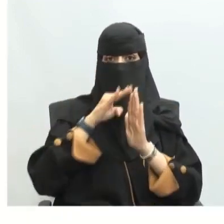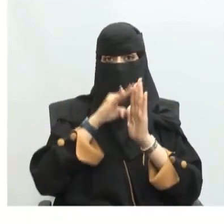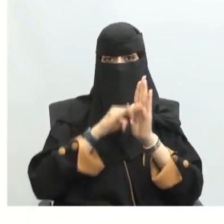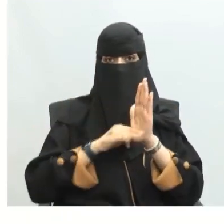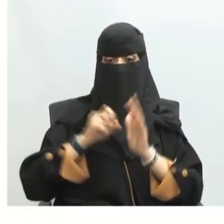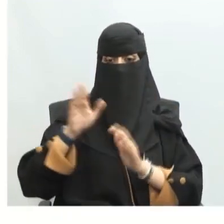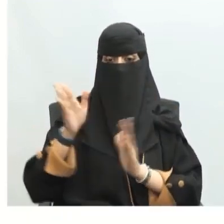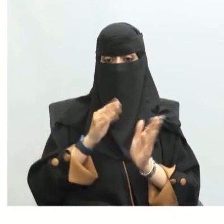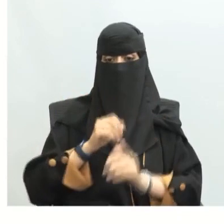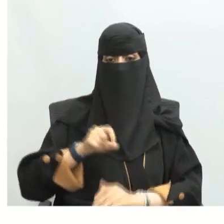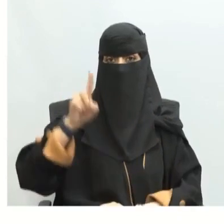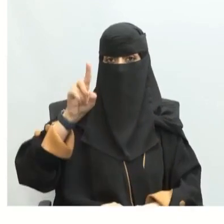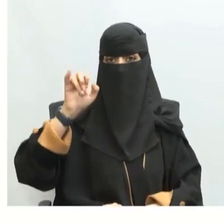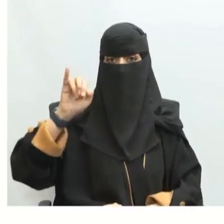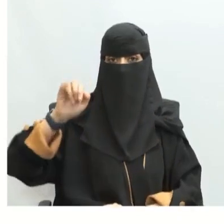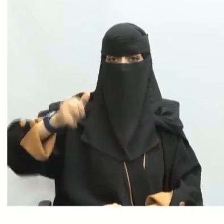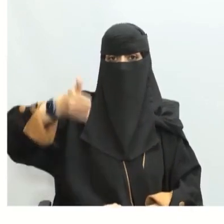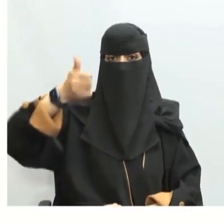بيادر